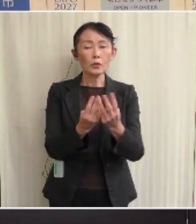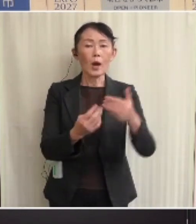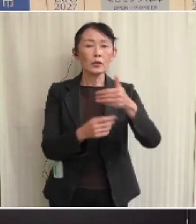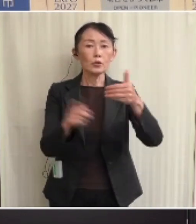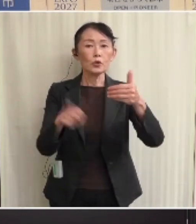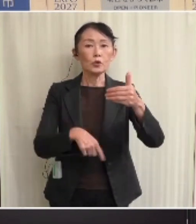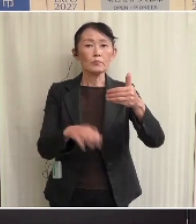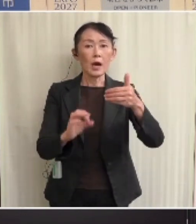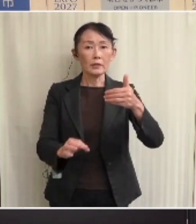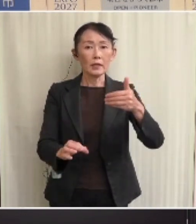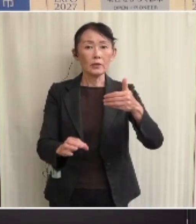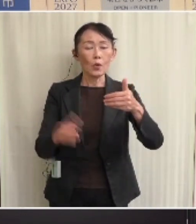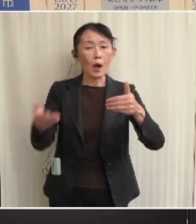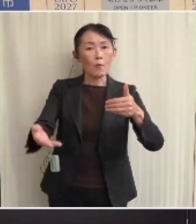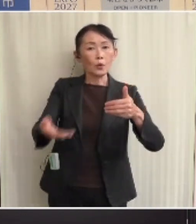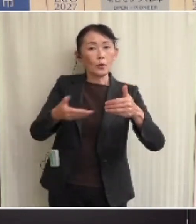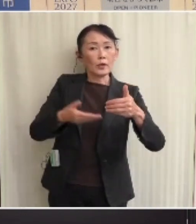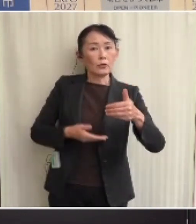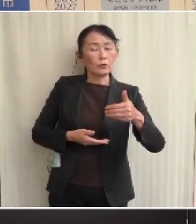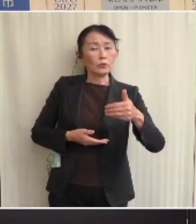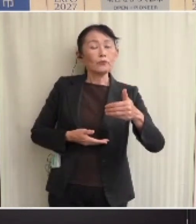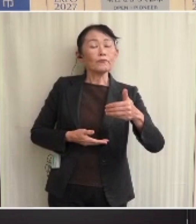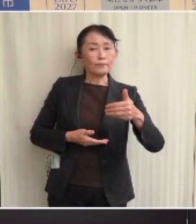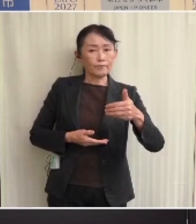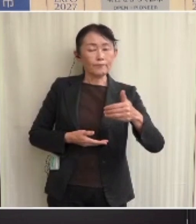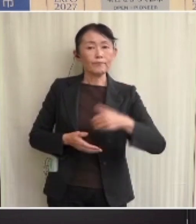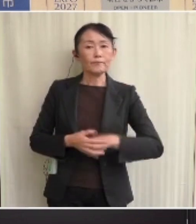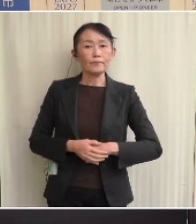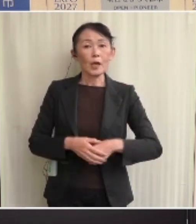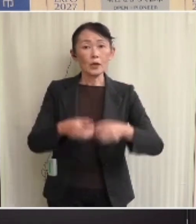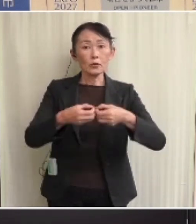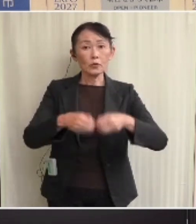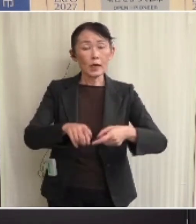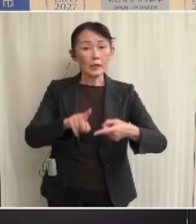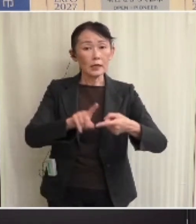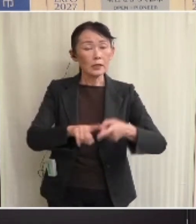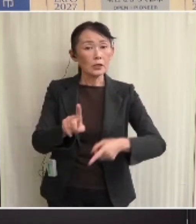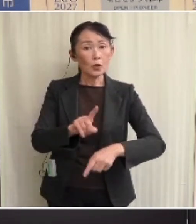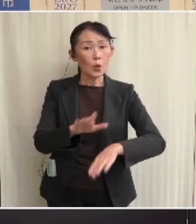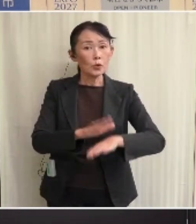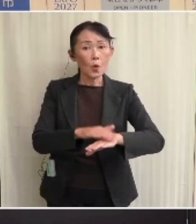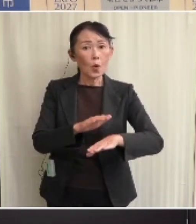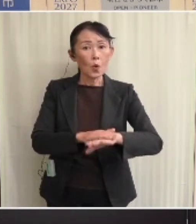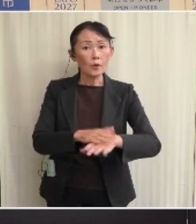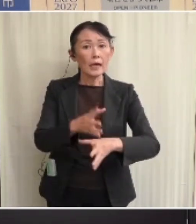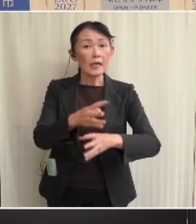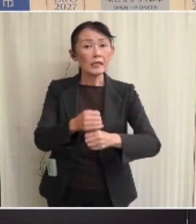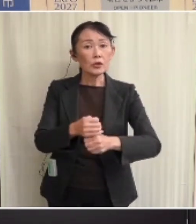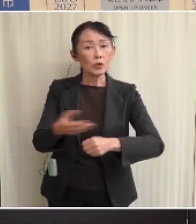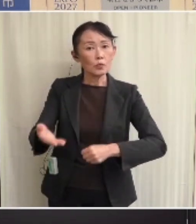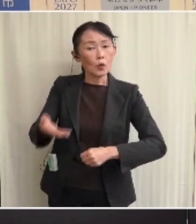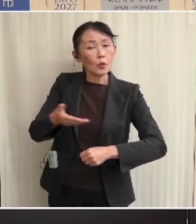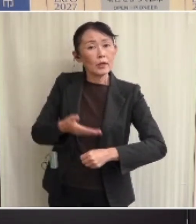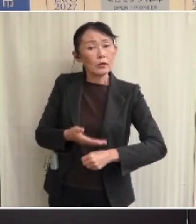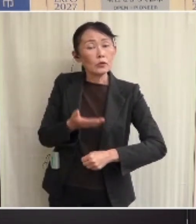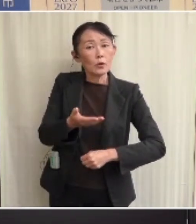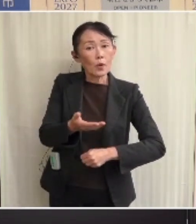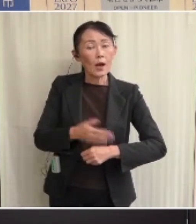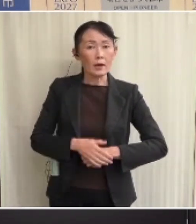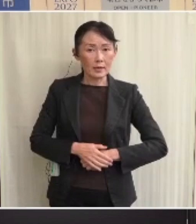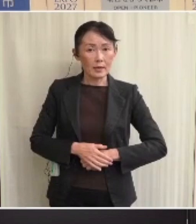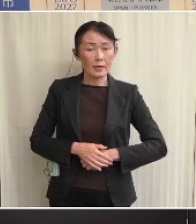に関しては、まあ、その具体的にどういう方法でいつ戻すのかという協議をです